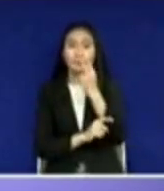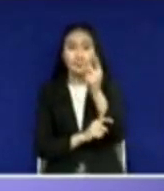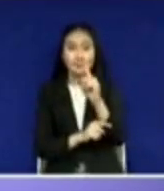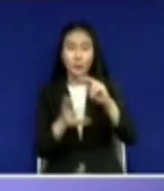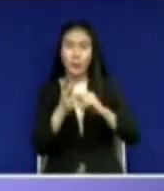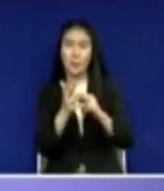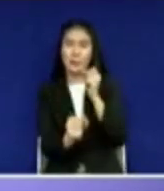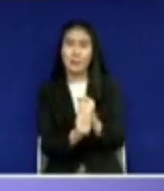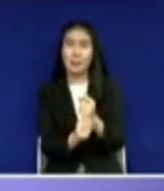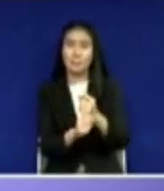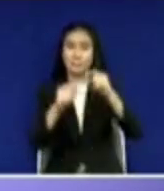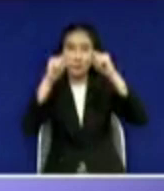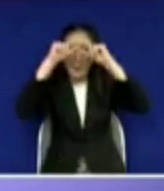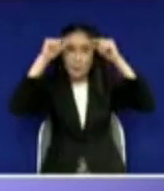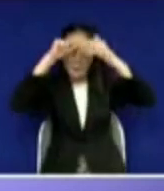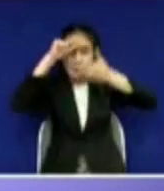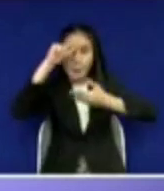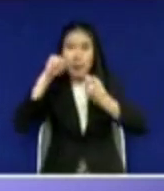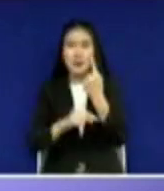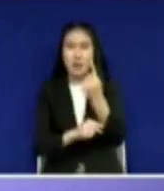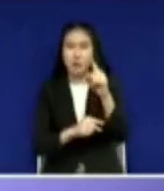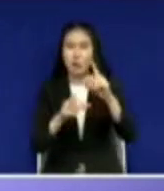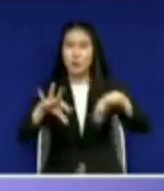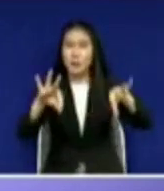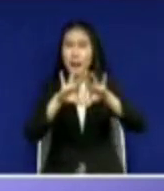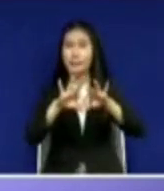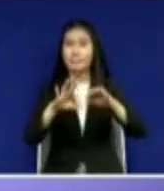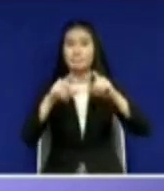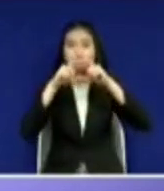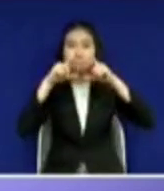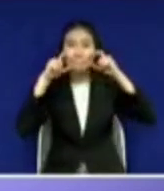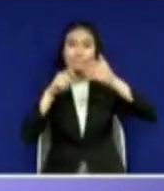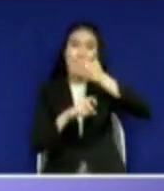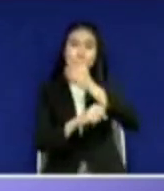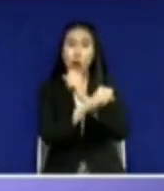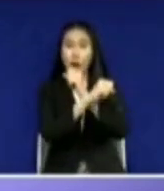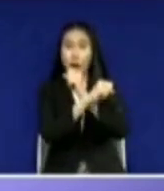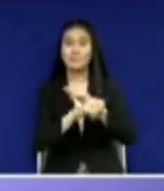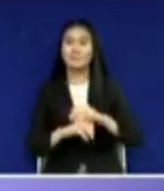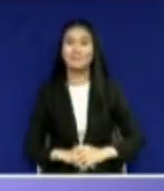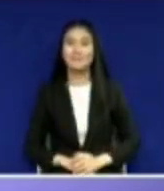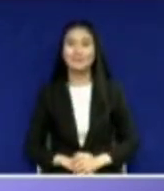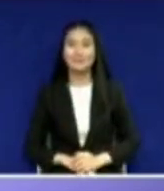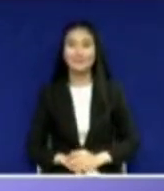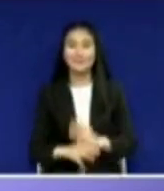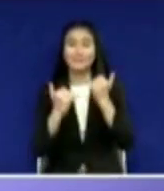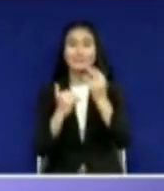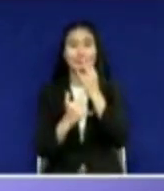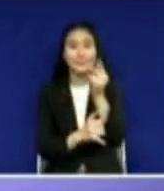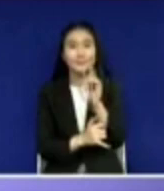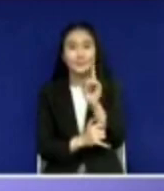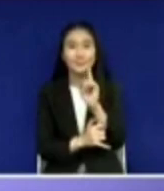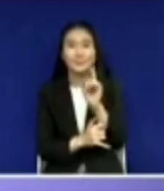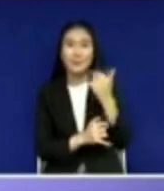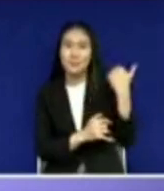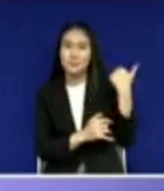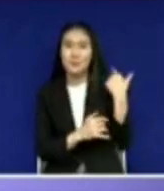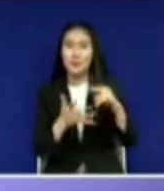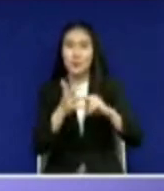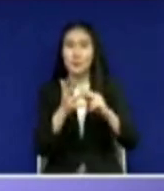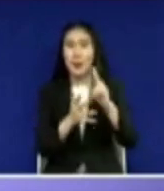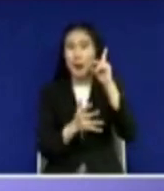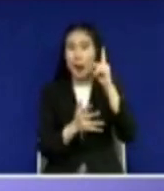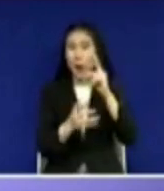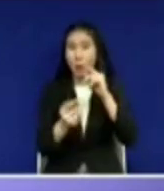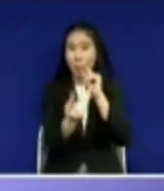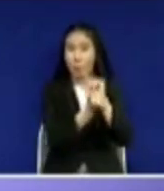างเดียวก็ต้องเป็นการสวมหน้ากากผ้าหรือหน้ากากอนามัยค่ะแล้วก็มีอีกประเด็นนึงค่ะที่ตอนนี้ได้พบได้บ่อยม